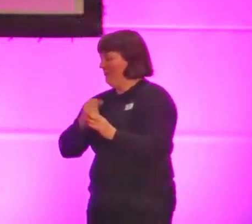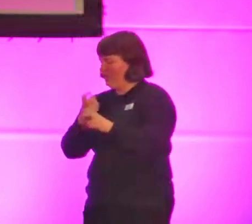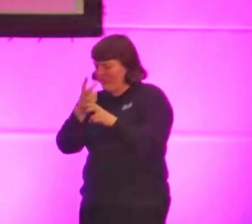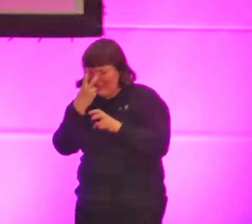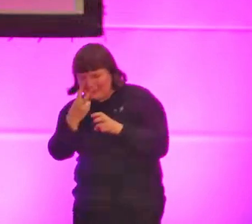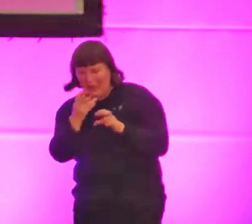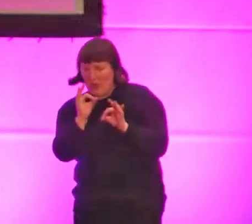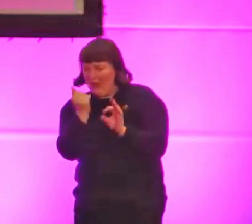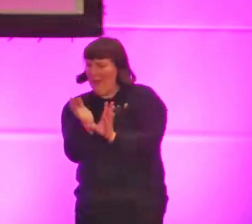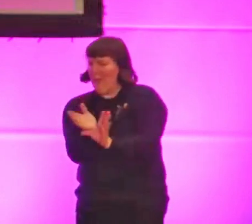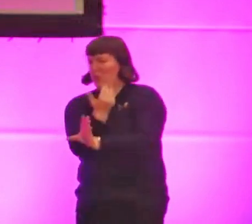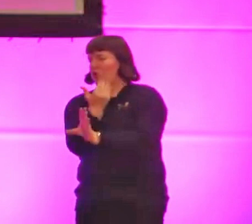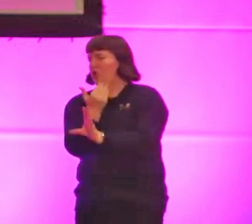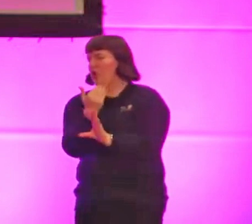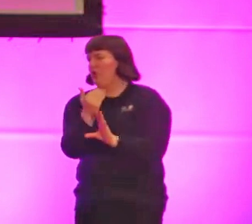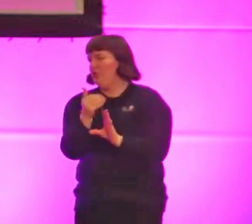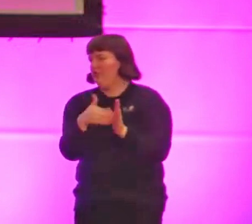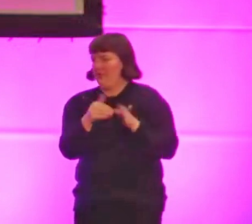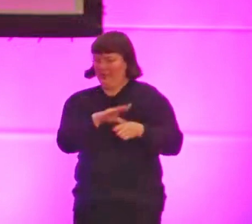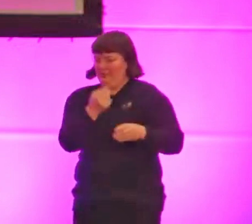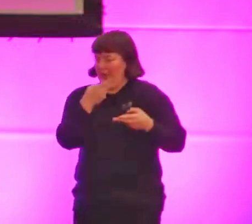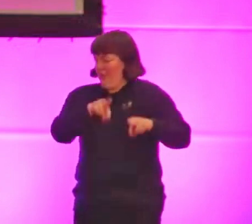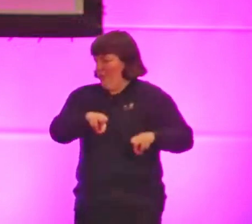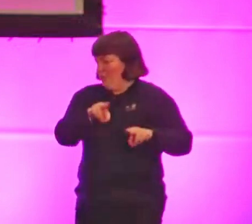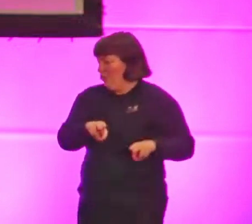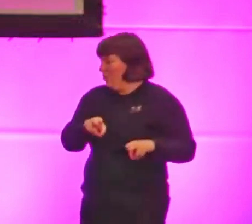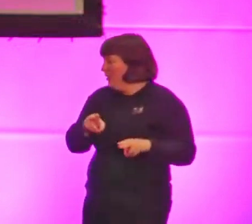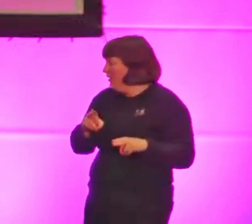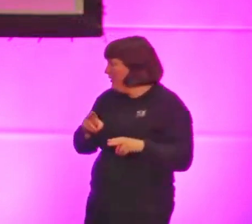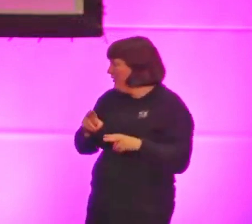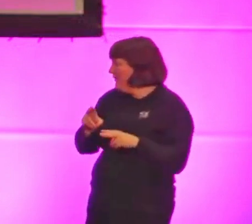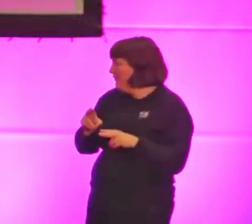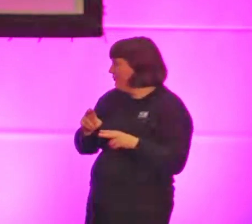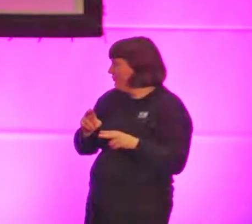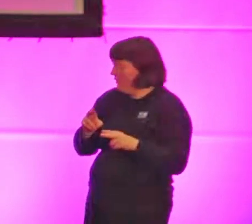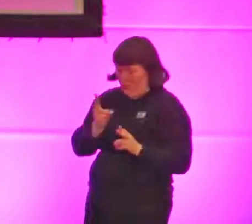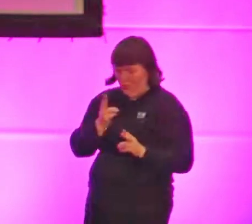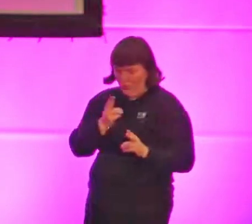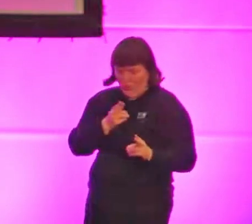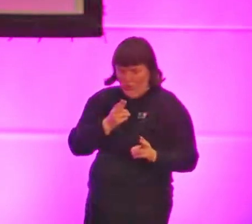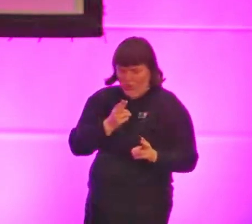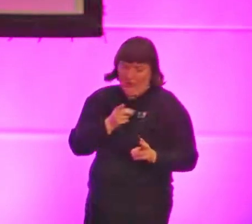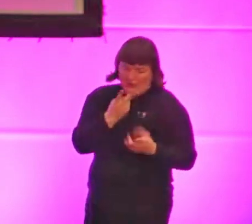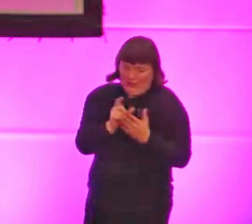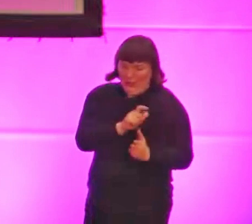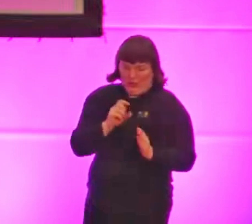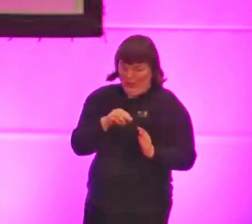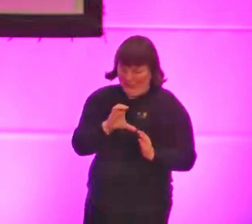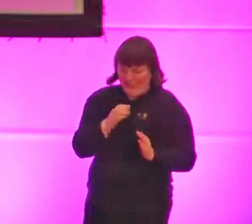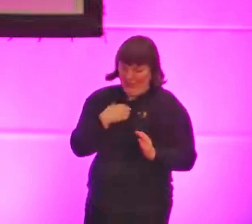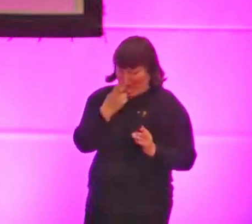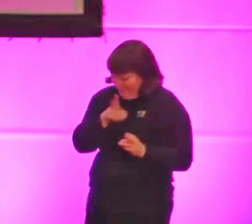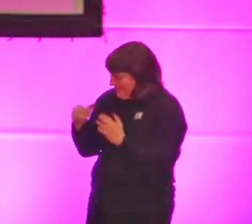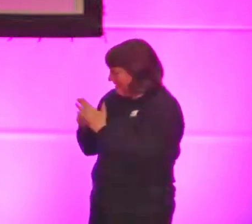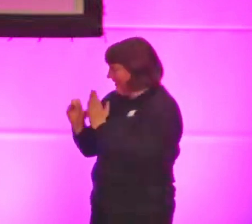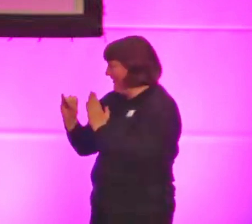att få bort målet från svenska domstolar. Ja. Var det här, ja, nu tänkte Magnus, du ser ju inte oss, så nu riktar jag mig först